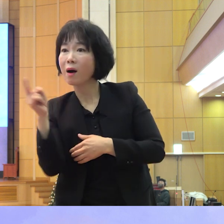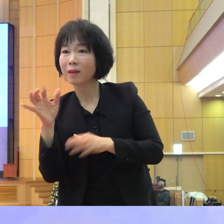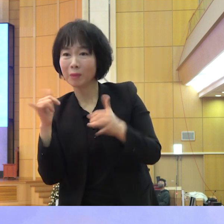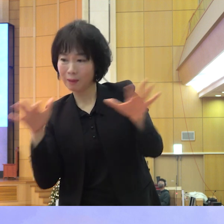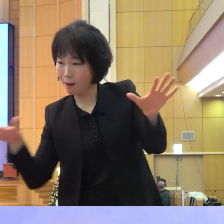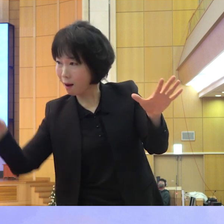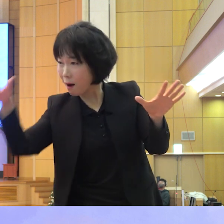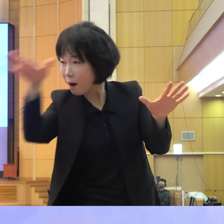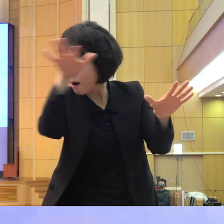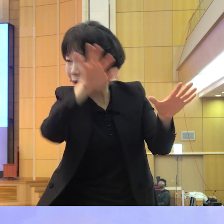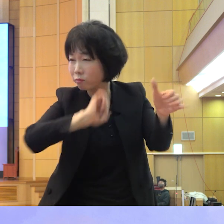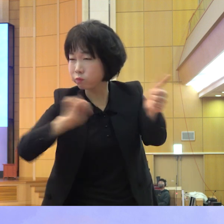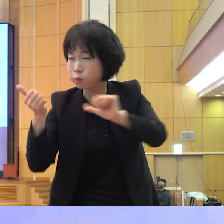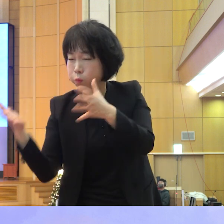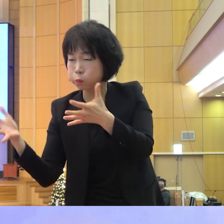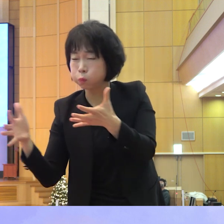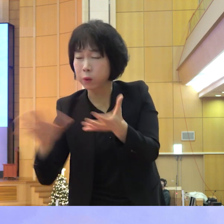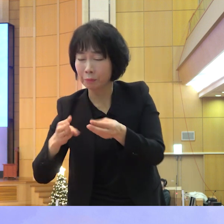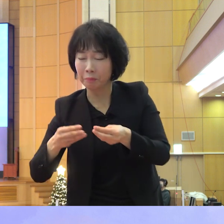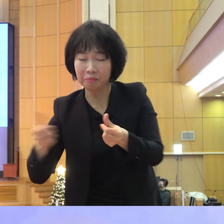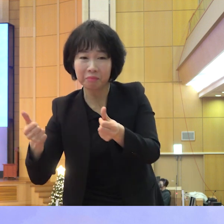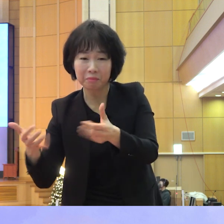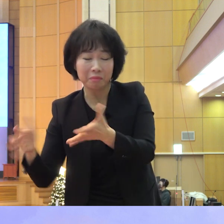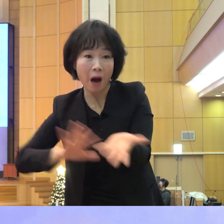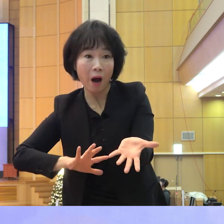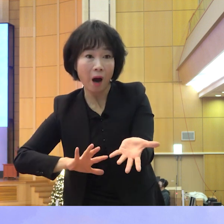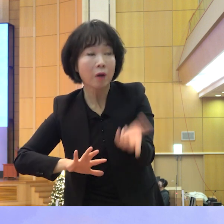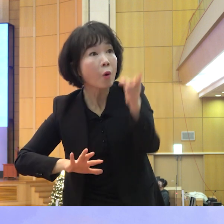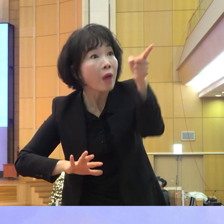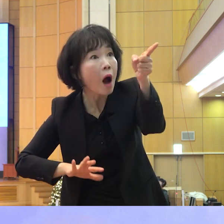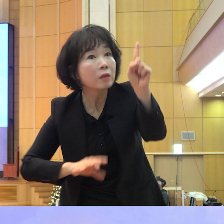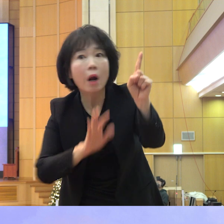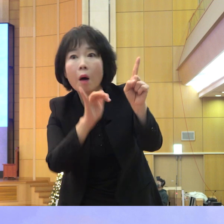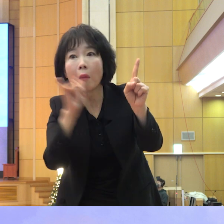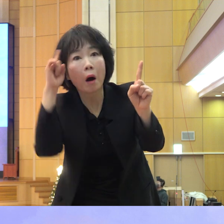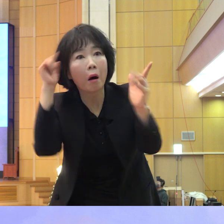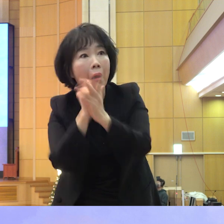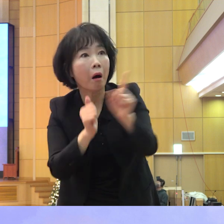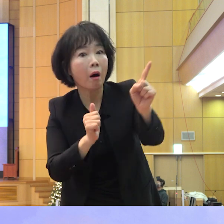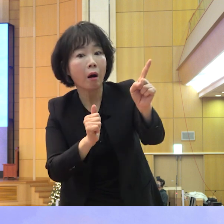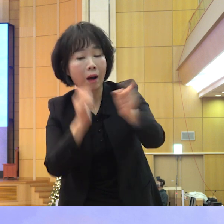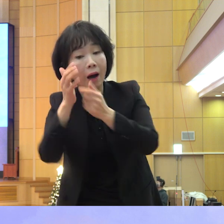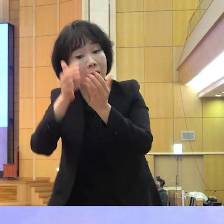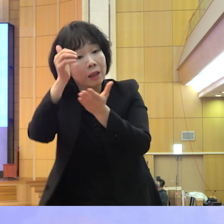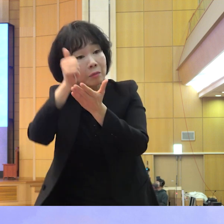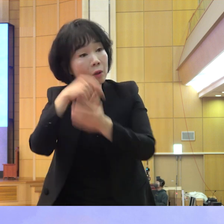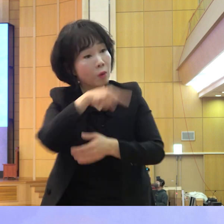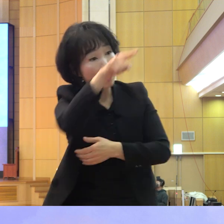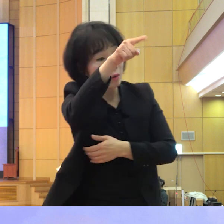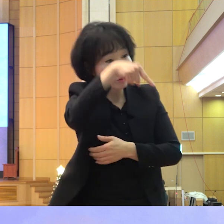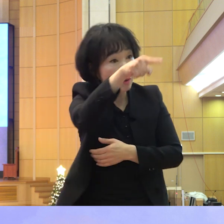많고 많은 사람들 중에 노아라는 사람, 여호와께서, 하나님께서 노아에게 이르시되,